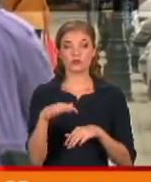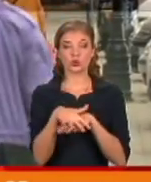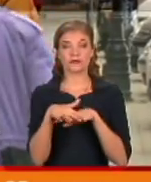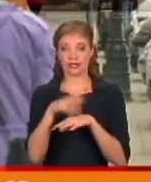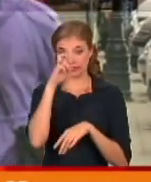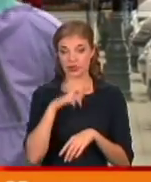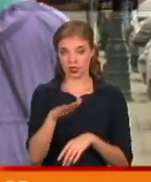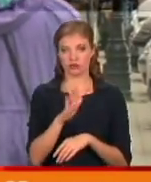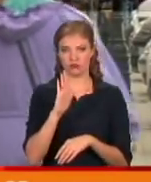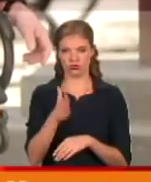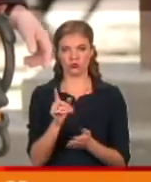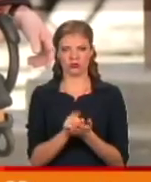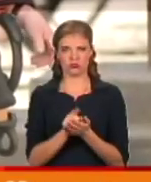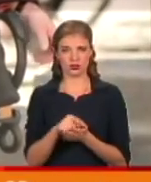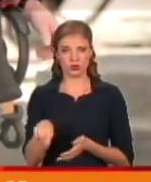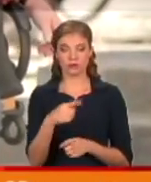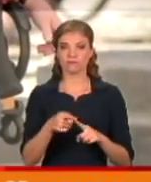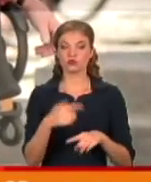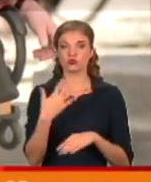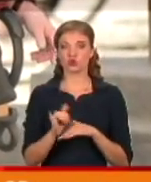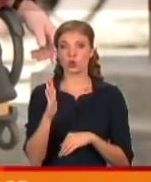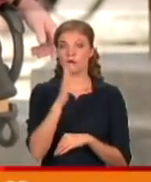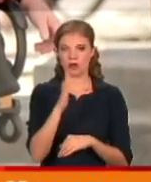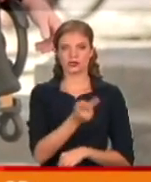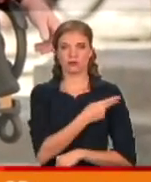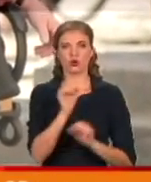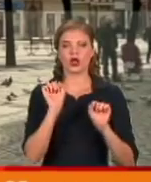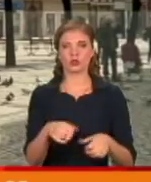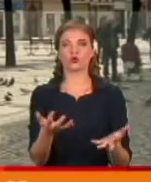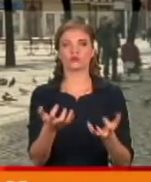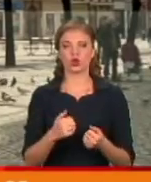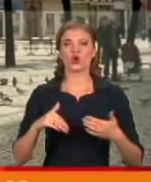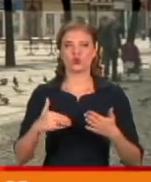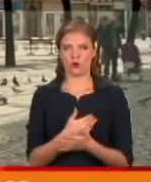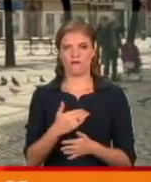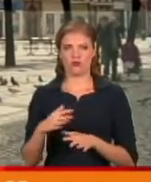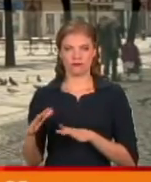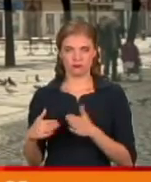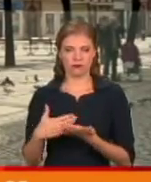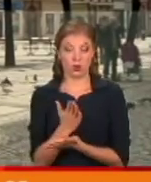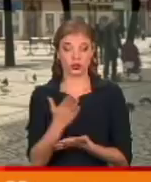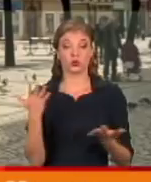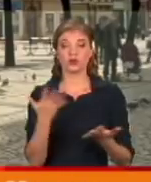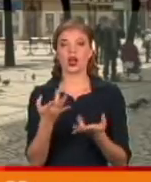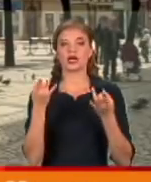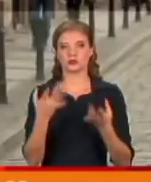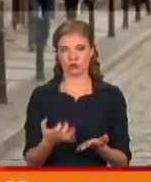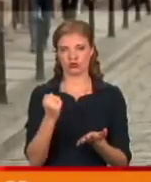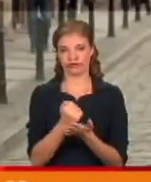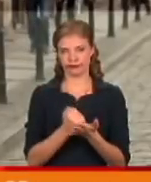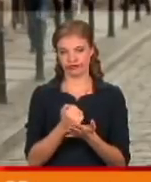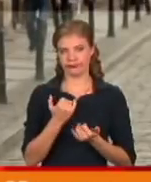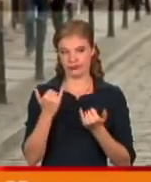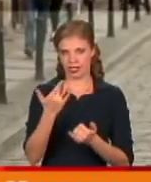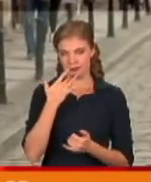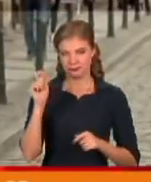населення країни становитимуть пенсіонери. Тому вже у вересні поляки можуть прийняти нову міграційну політику, яка спрощує легалізацію